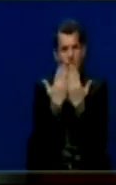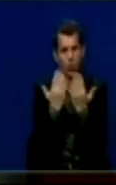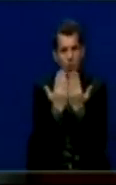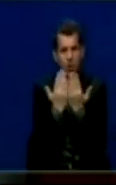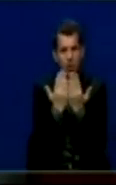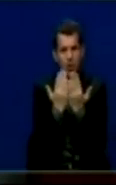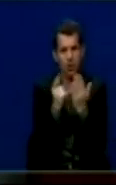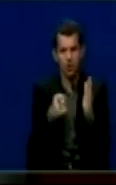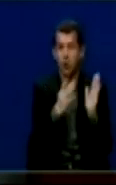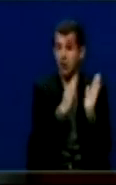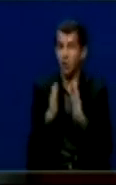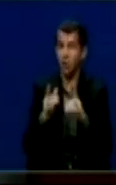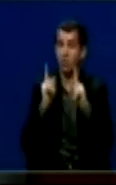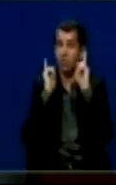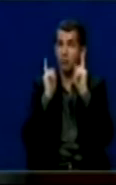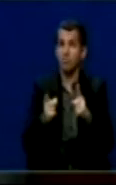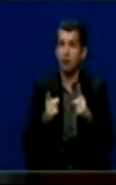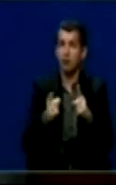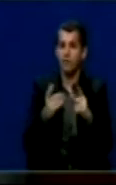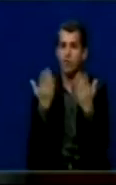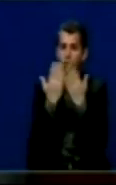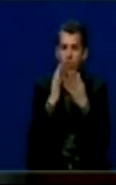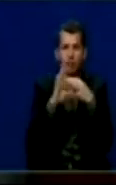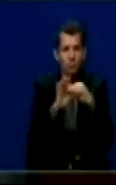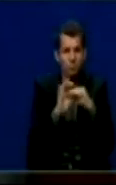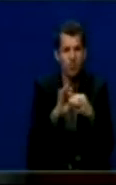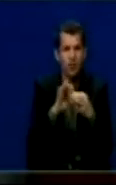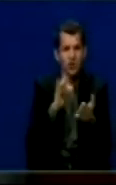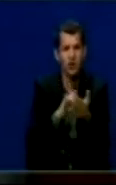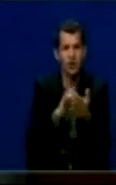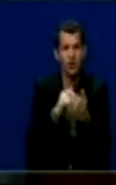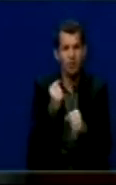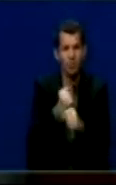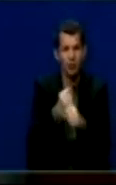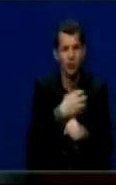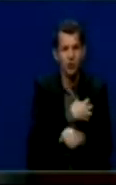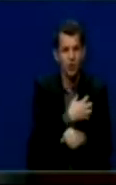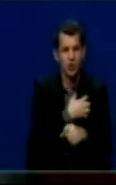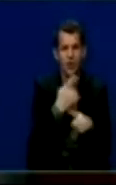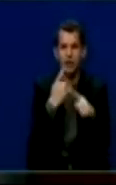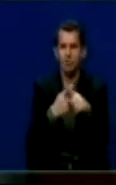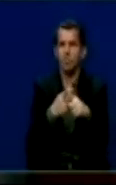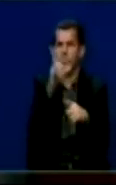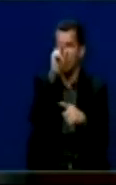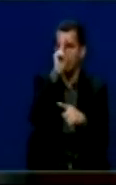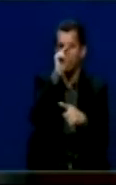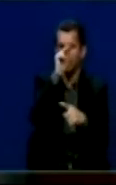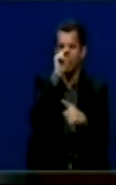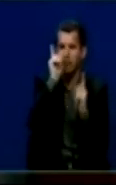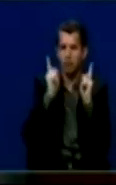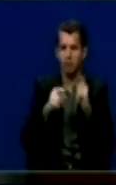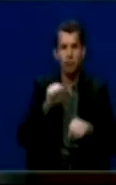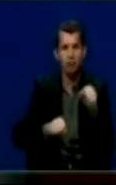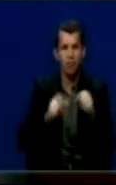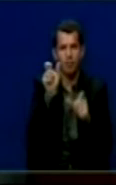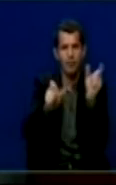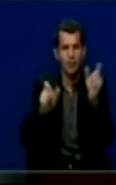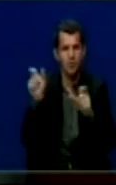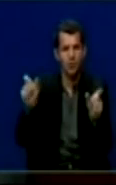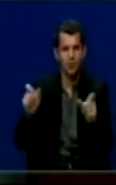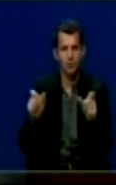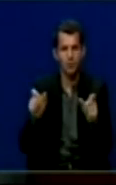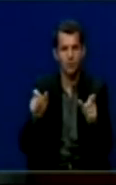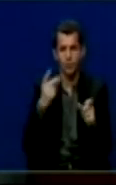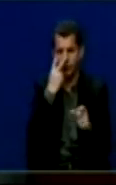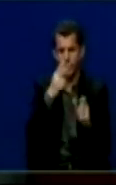do të sigurojnë një lidhje më të mirë në mes të shkollës, qendrave për punë sociale dhe organeve të rendit, në mënyrë që nga sjelljet individuale në kundërshtim me